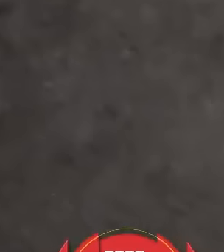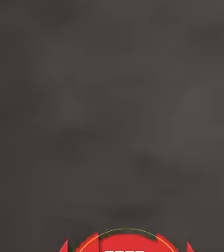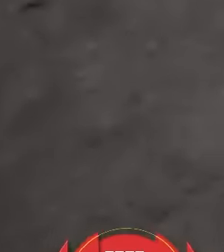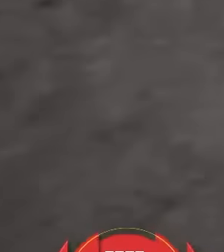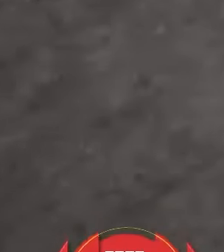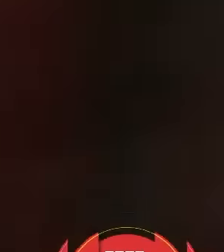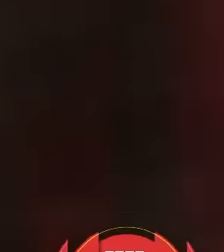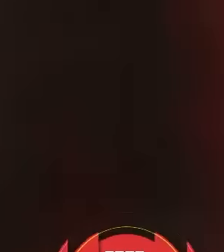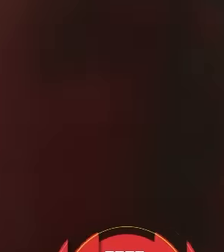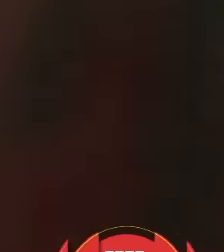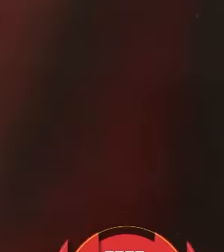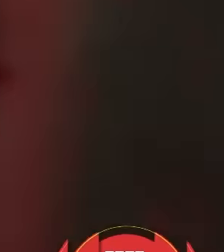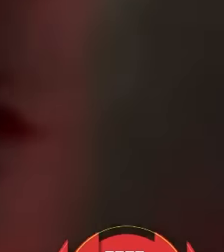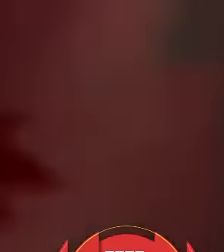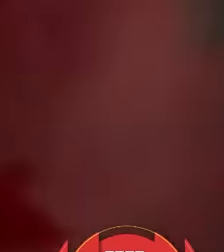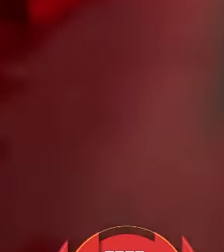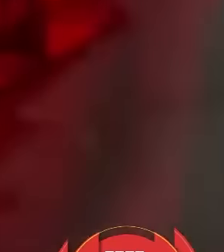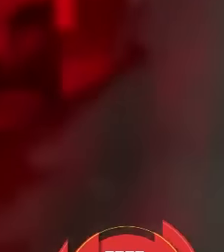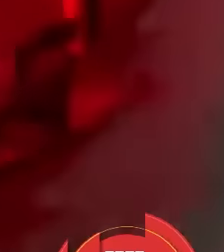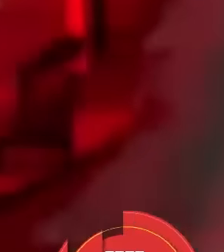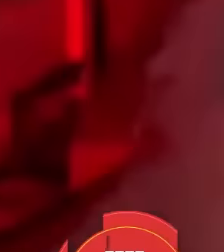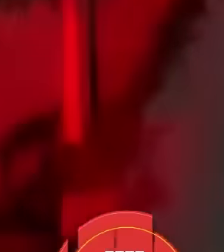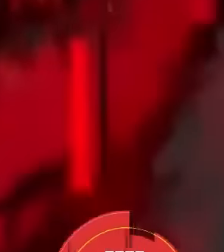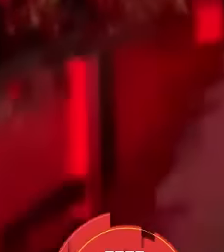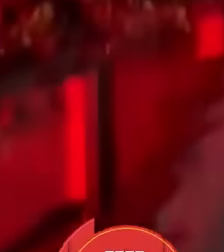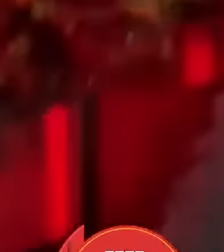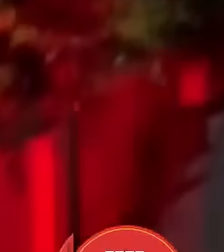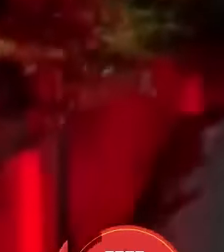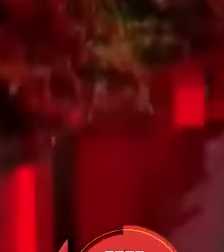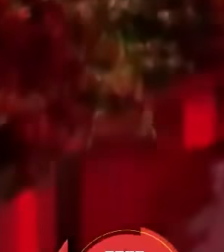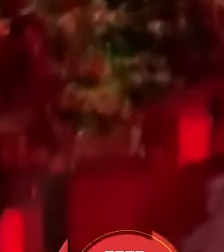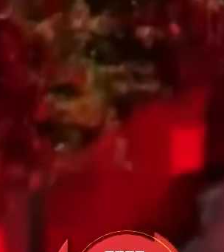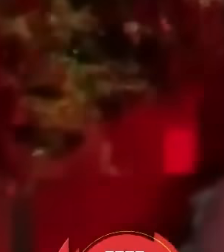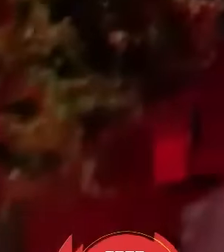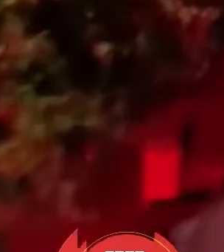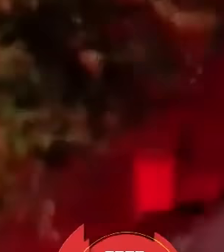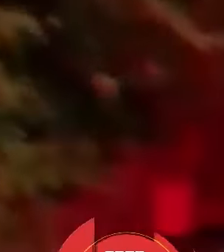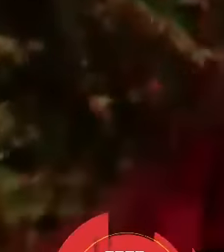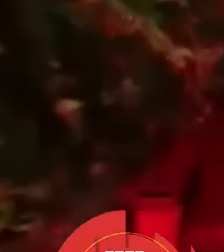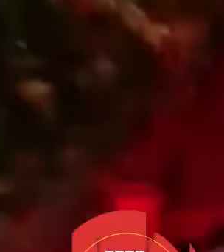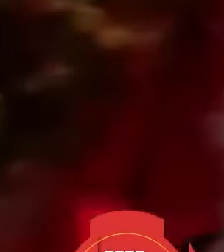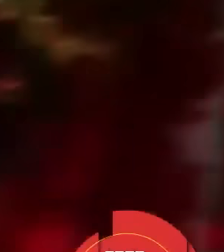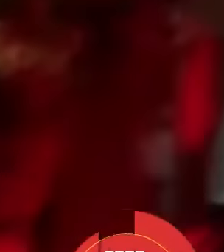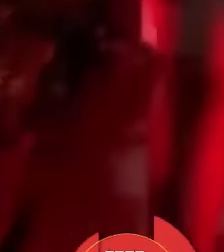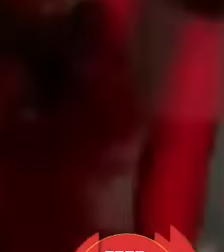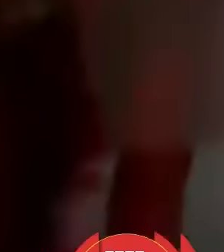ดอยู ่เปิดไฟไว้อย่าวิ่งห้ามวิ่ง ห้ามวิ่ง